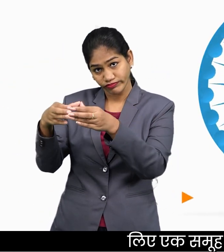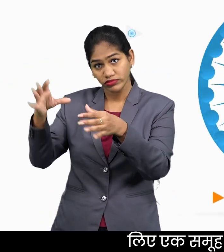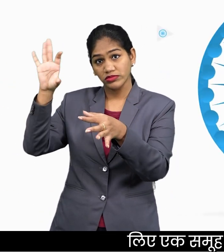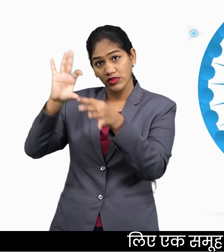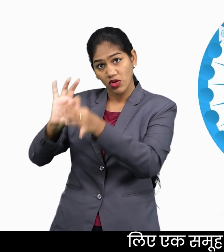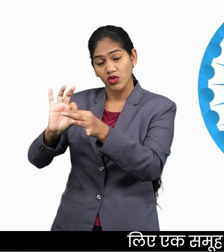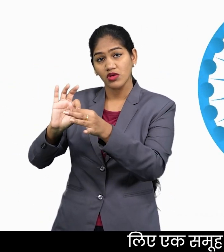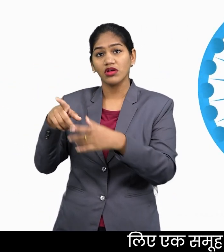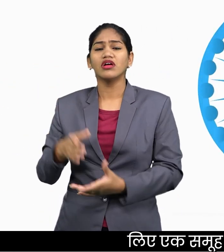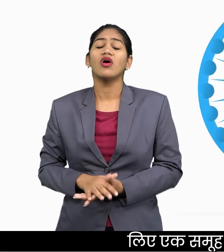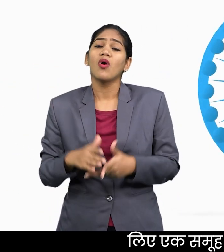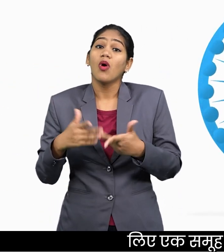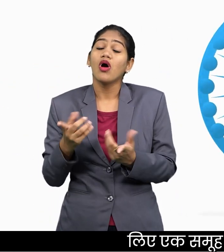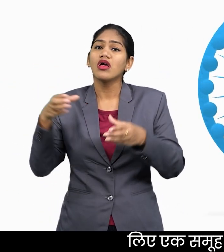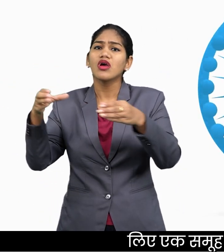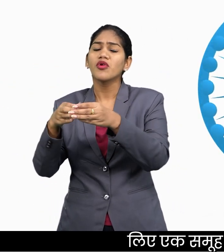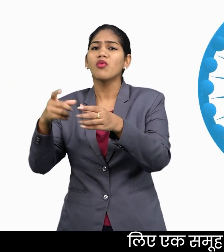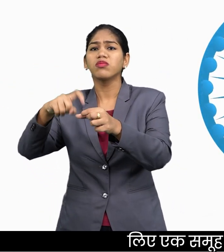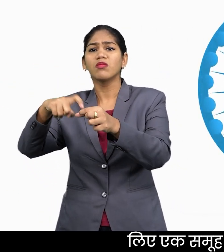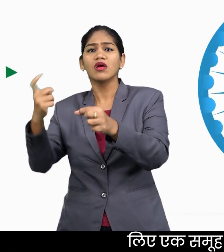प्रति वफादारी छोड़ देता है।